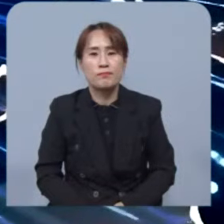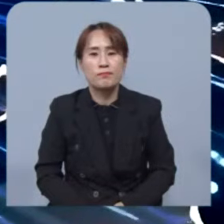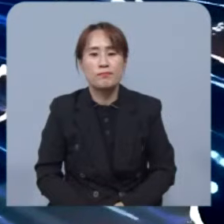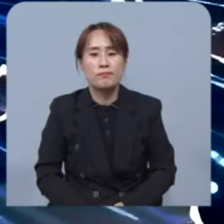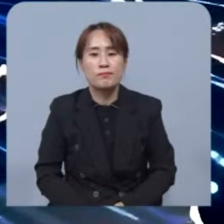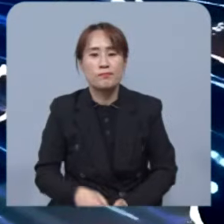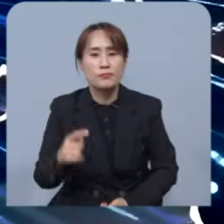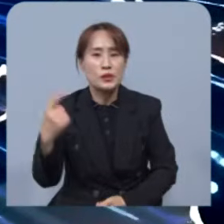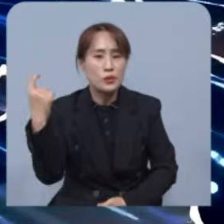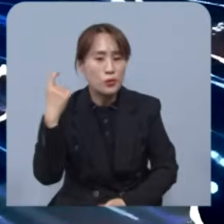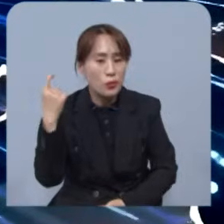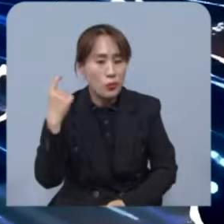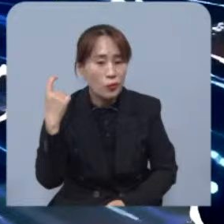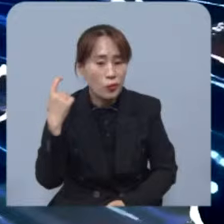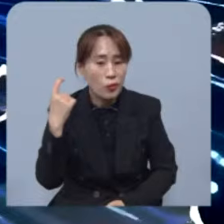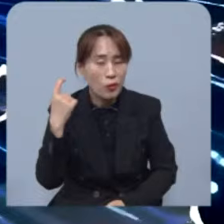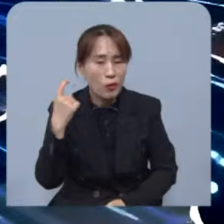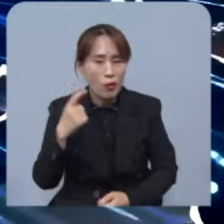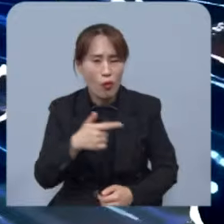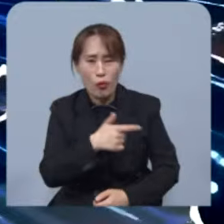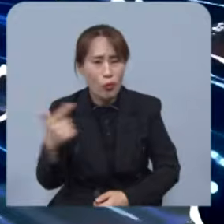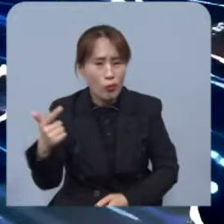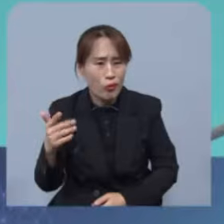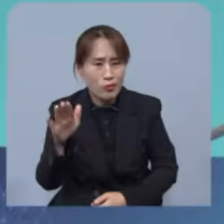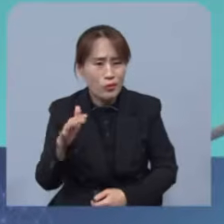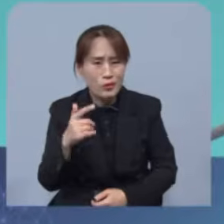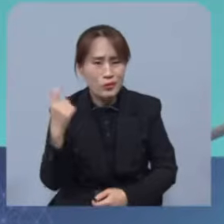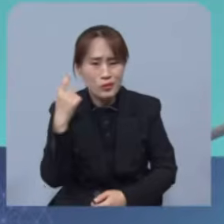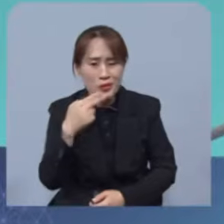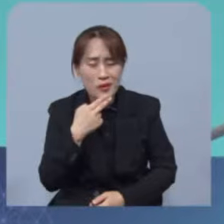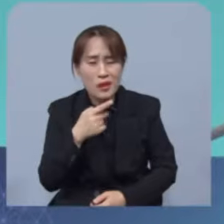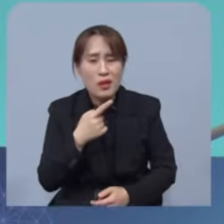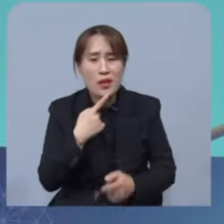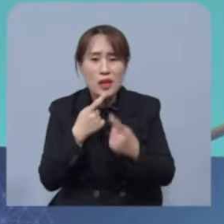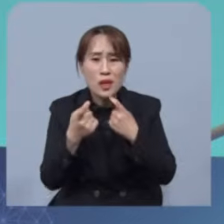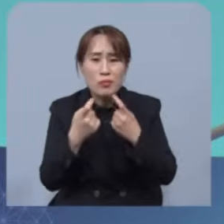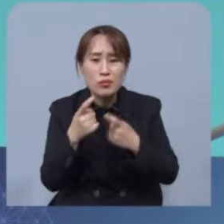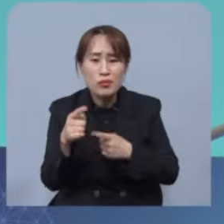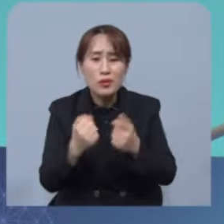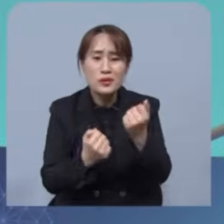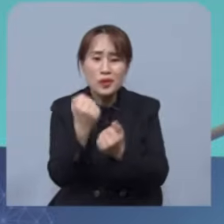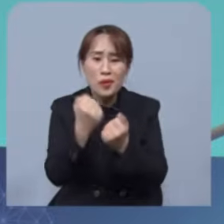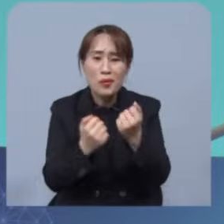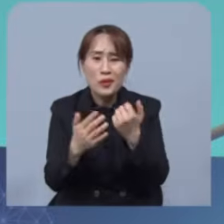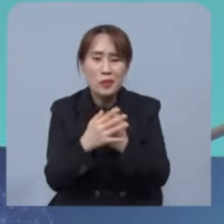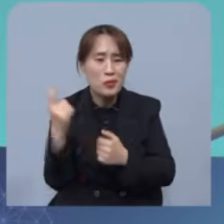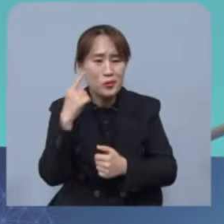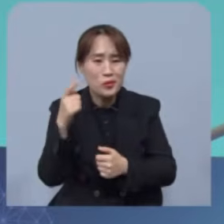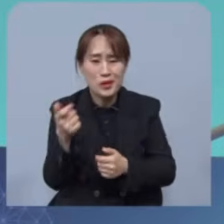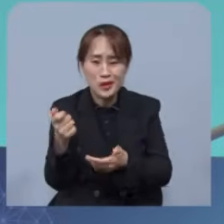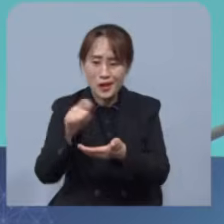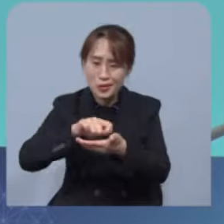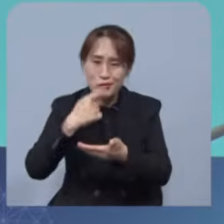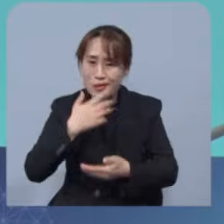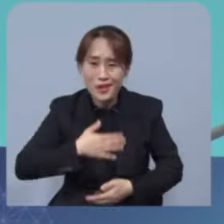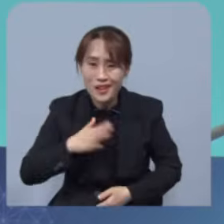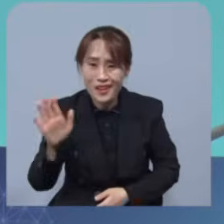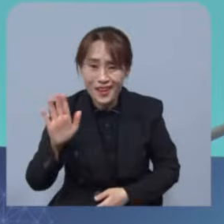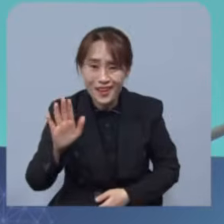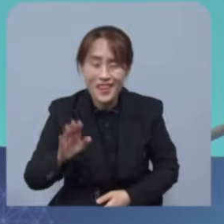제가 원래 소리가 빵빵하게 나오는데 일부러 본인이 설명하려고 술을 죽여놨나